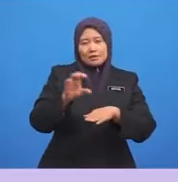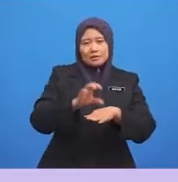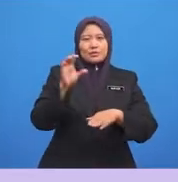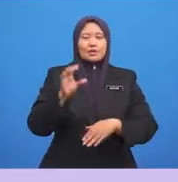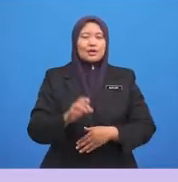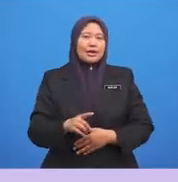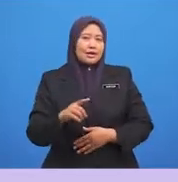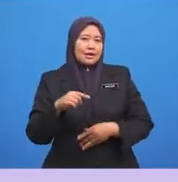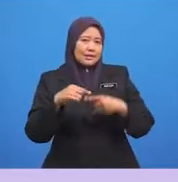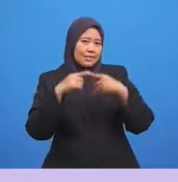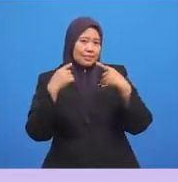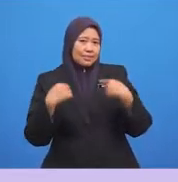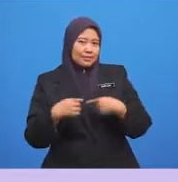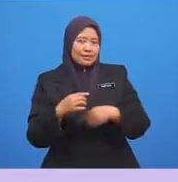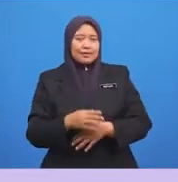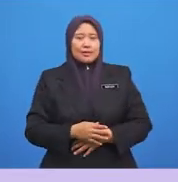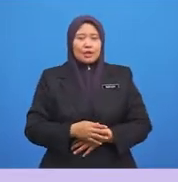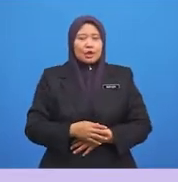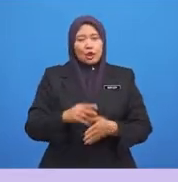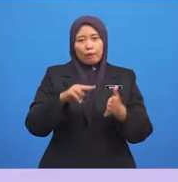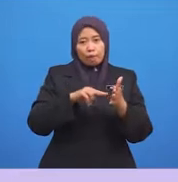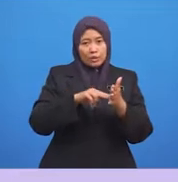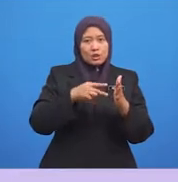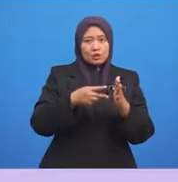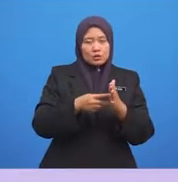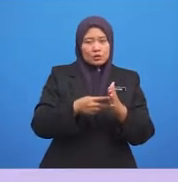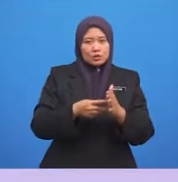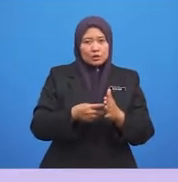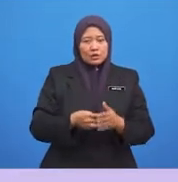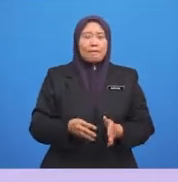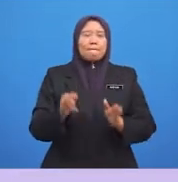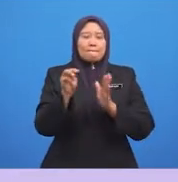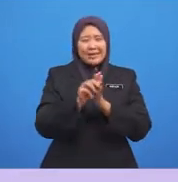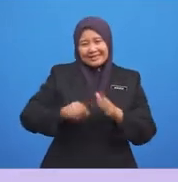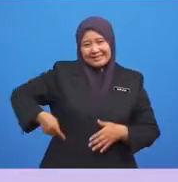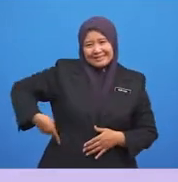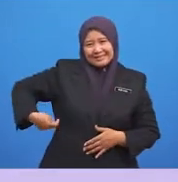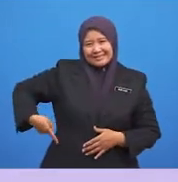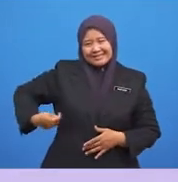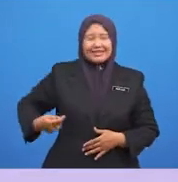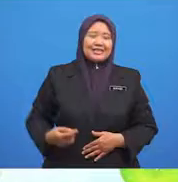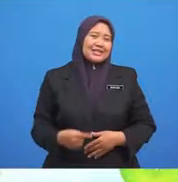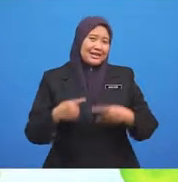mencuit hati. Maksud mencuit hati ialah menggelikan hati.